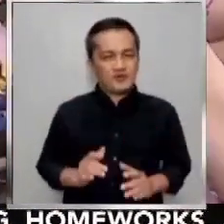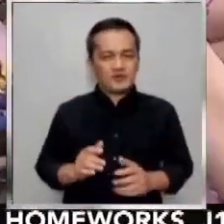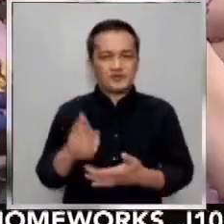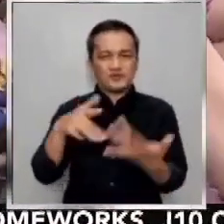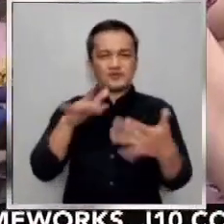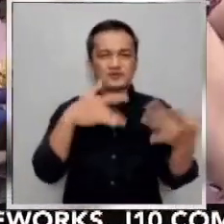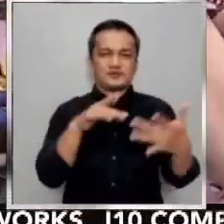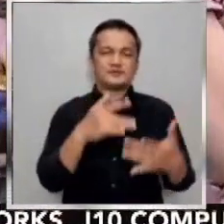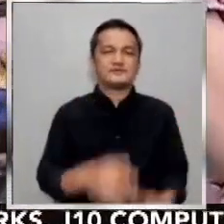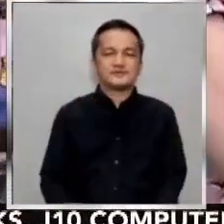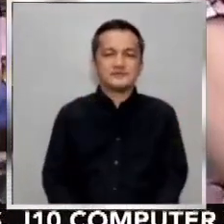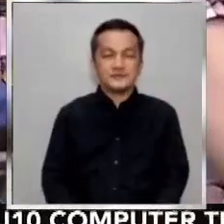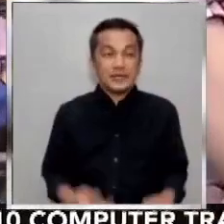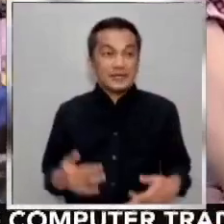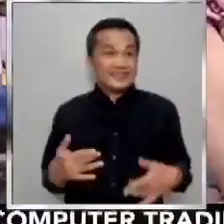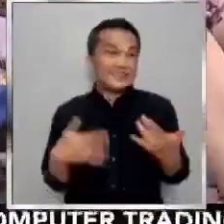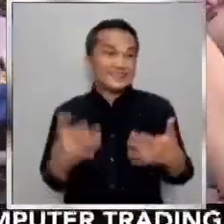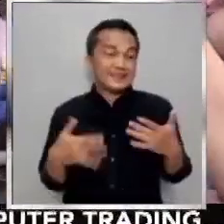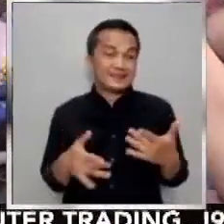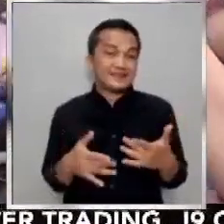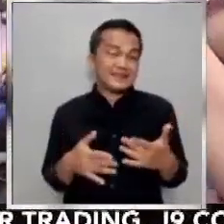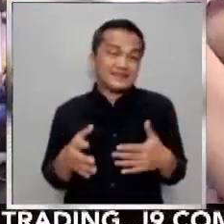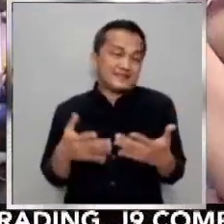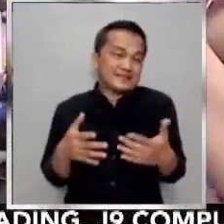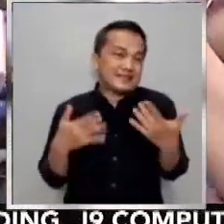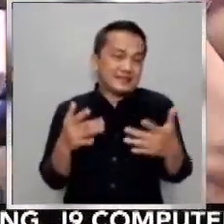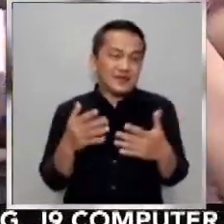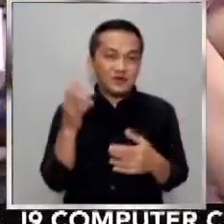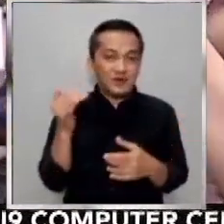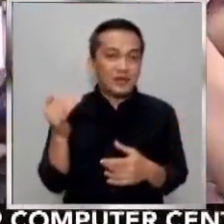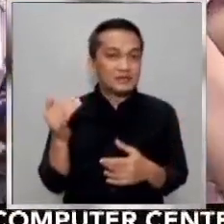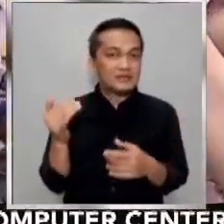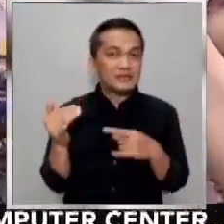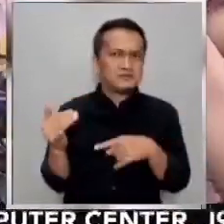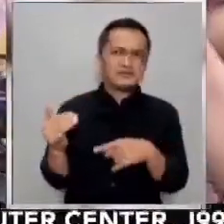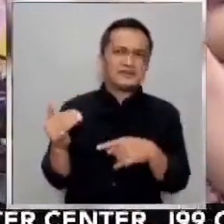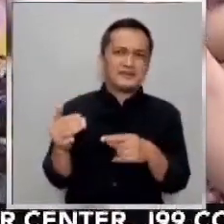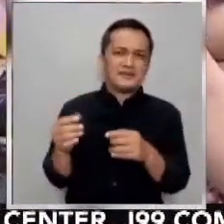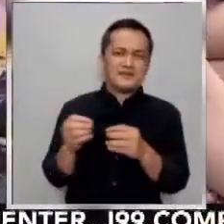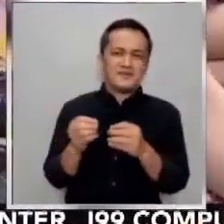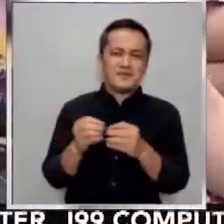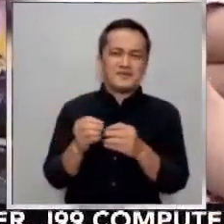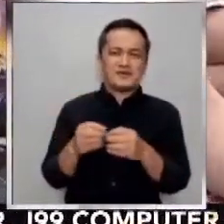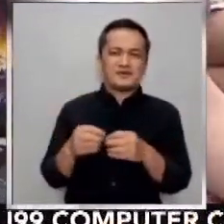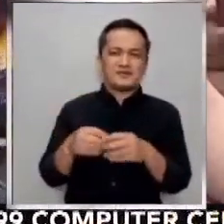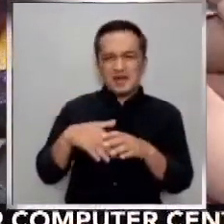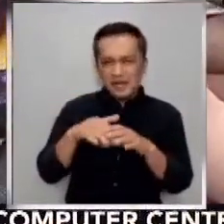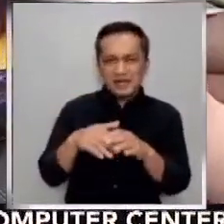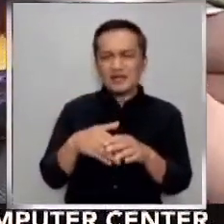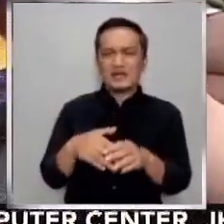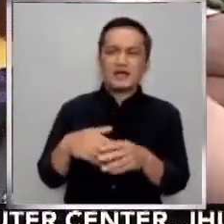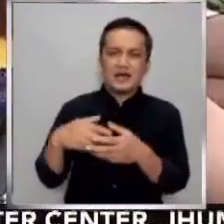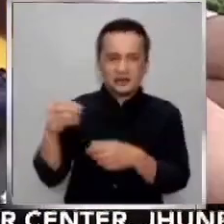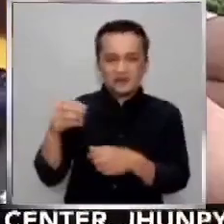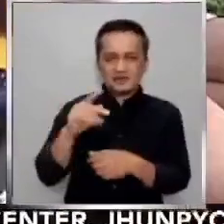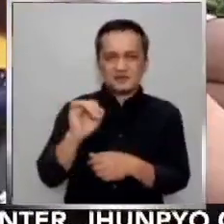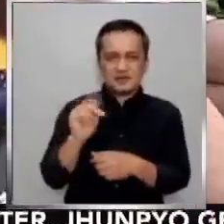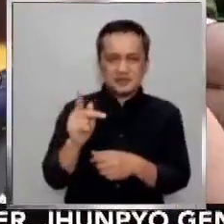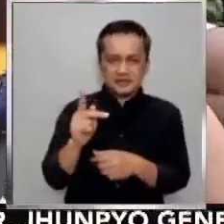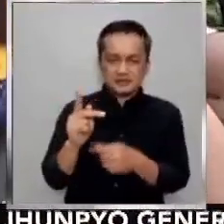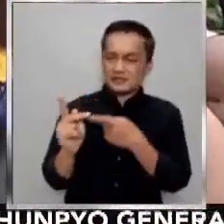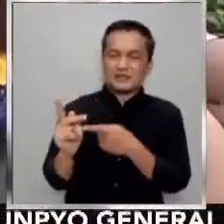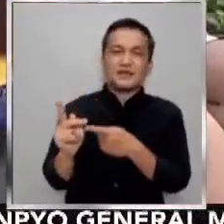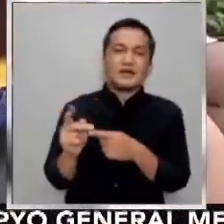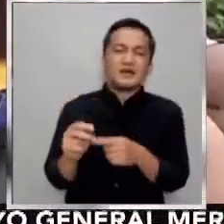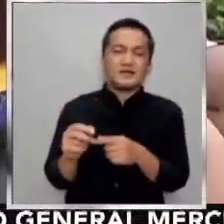So, na-excite lang, excited lang. Kasi syempre, para mas makakagalaw ka kasi pag nasa park ka. Mas